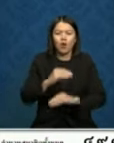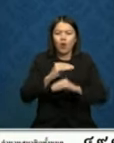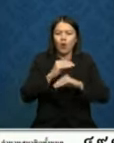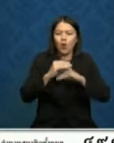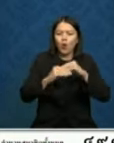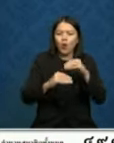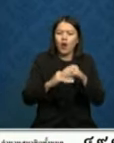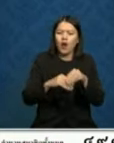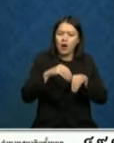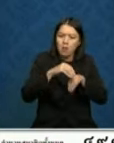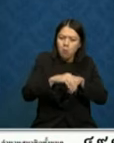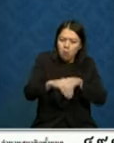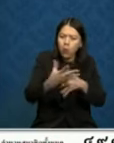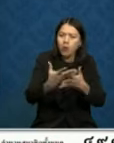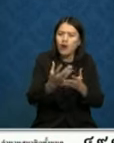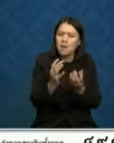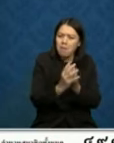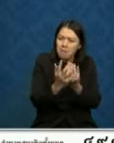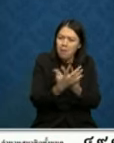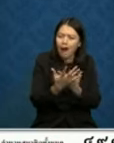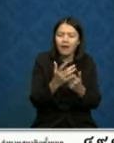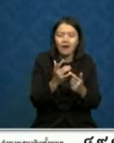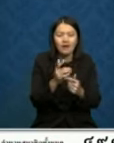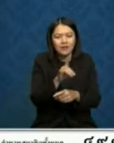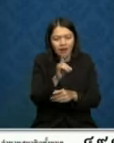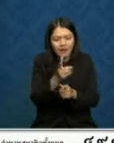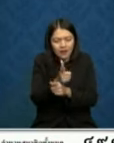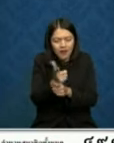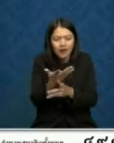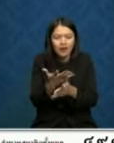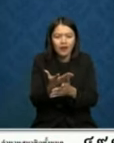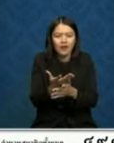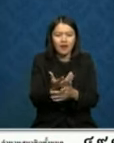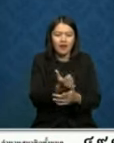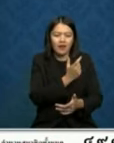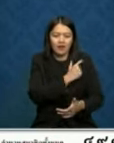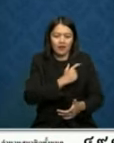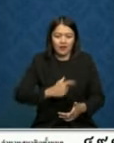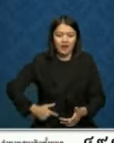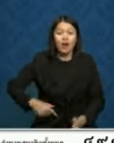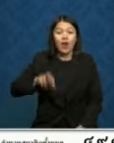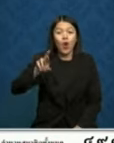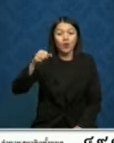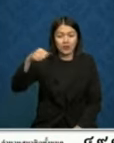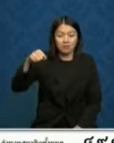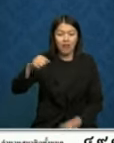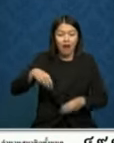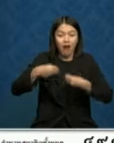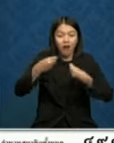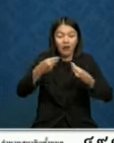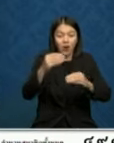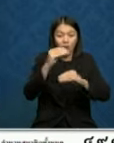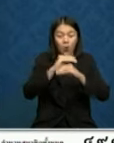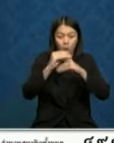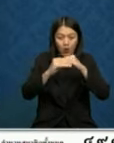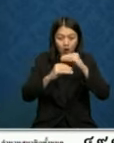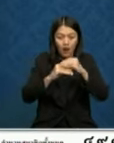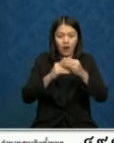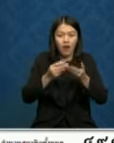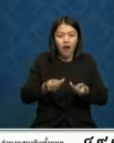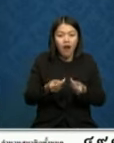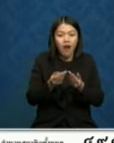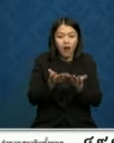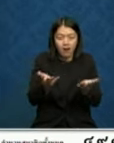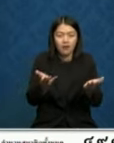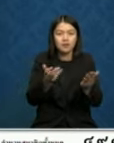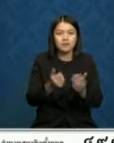สาขาเรื่องของการทำเกษตรกรรมนะคะและที่สำคัญค่ะคือเป็นโครงการพระราชทานของในหลวงรัชกาลที่10นะคะและเจ้าคุณพระสินีนาถพิราชกัลย